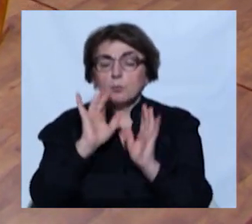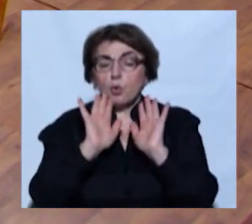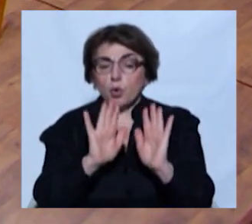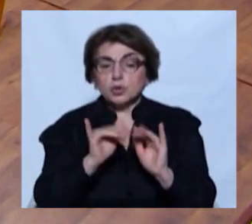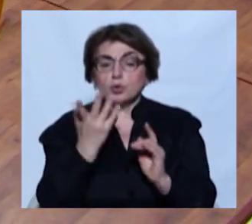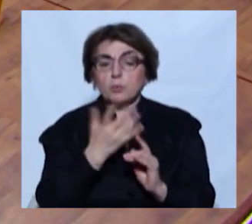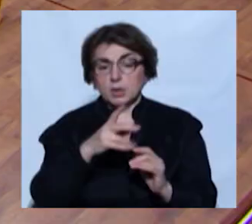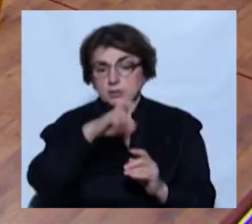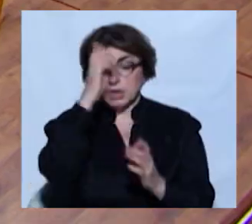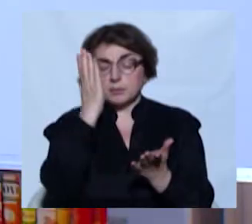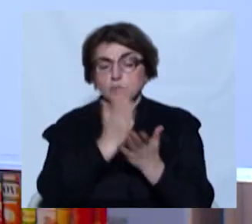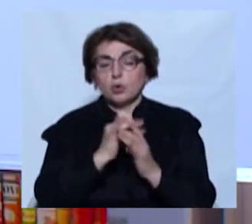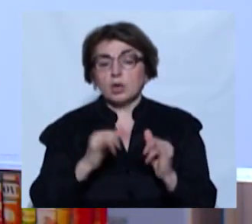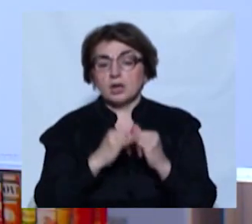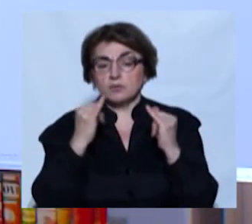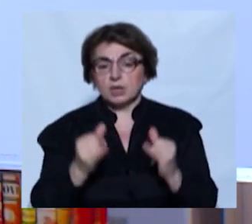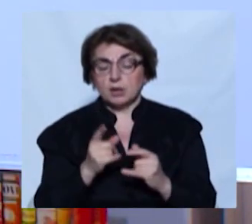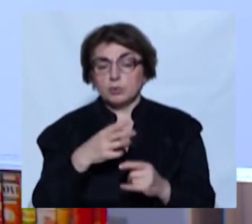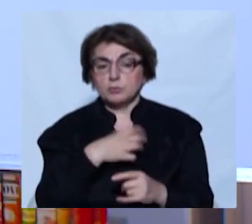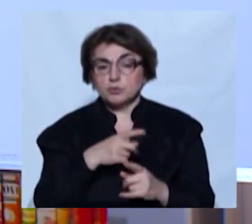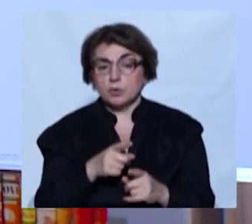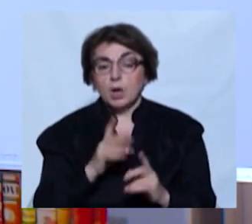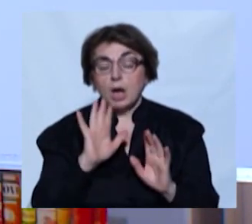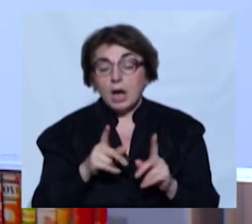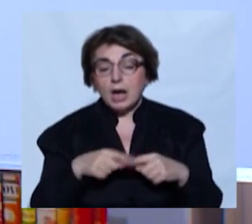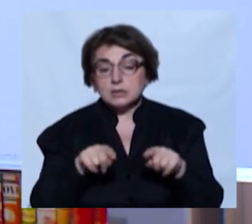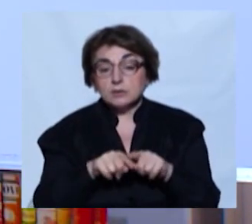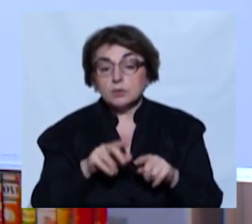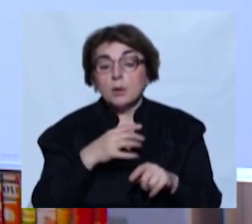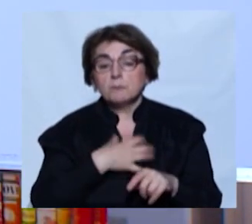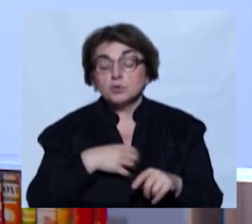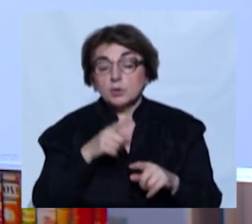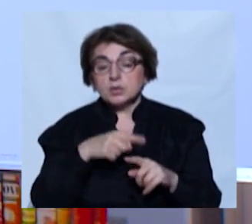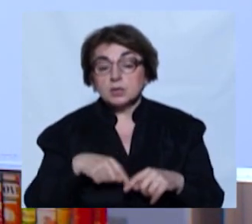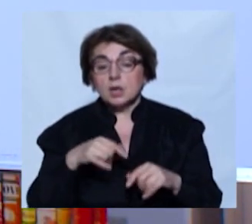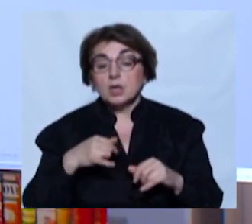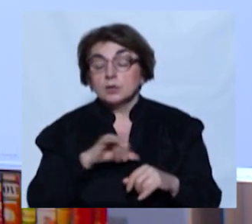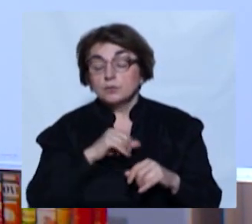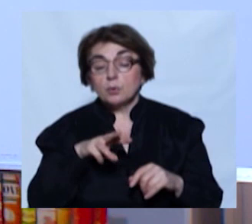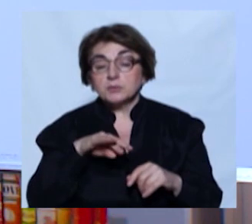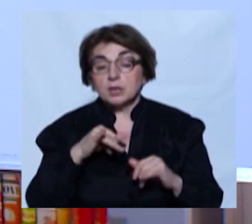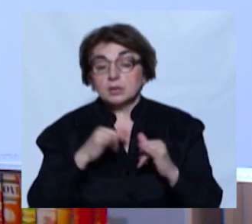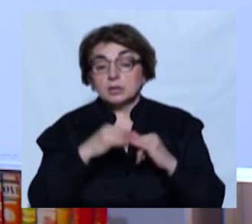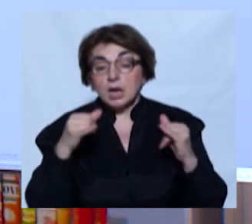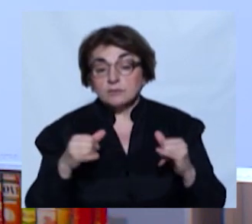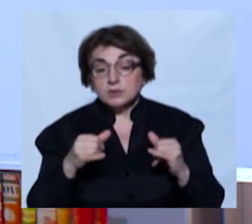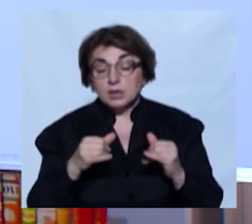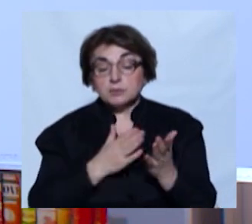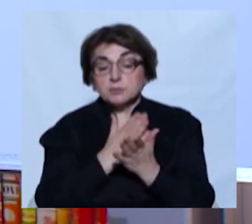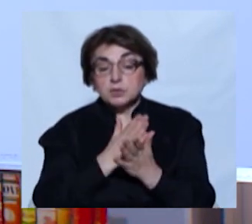ქვეყნებზე, განვითარებადი სამყაროს ქვეყნებზე. ასევე მნიშვნელოვანია, რომ მდგრადი განვითარების მიზნები უზრუნველყოფს